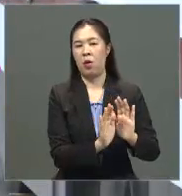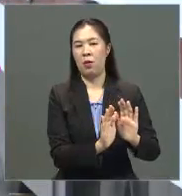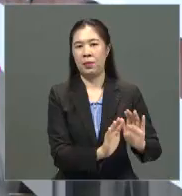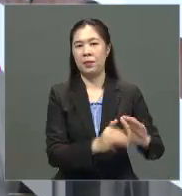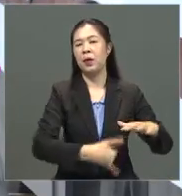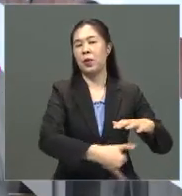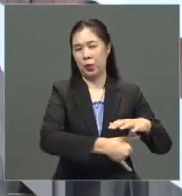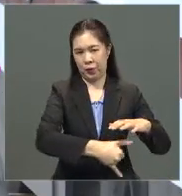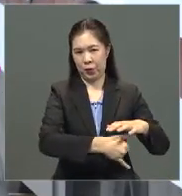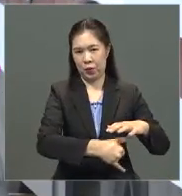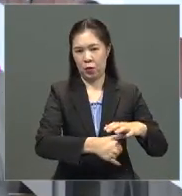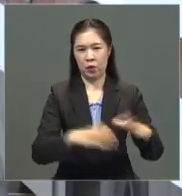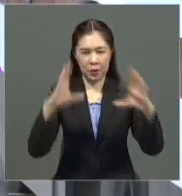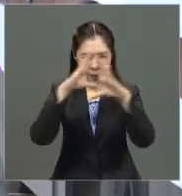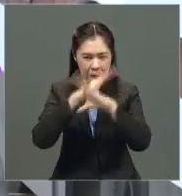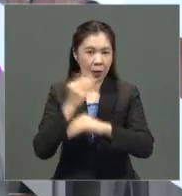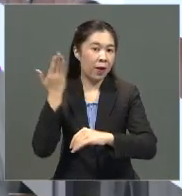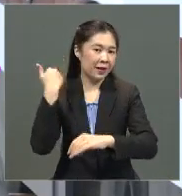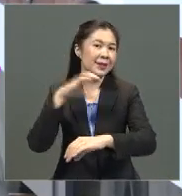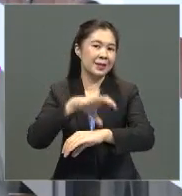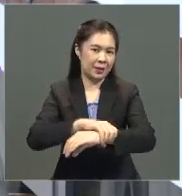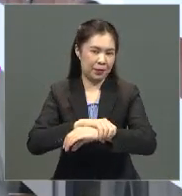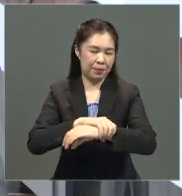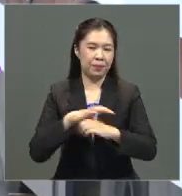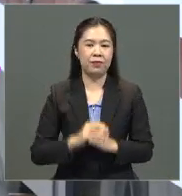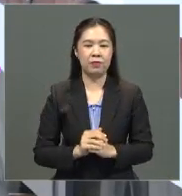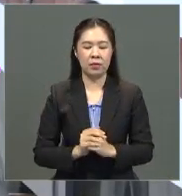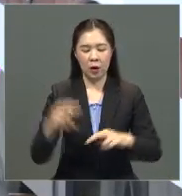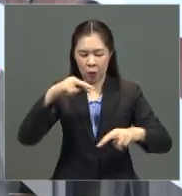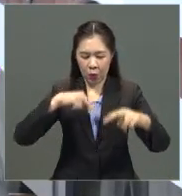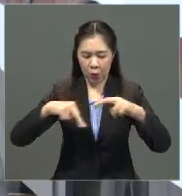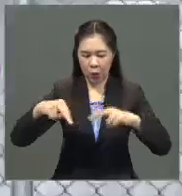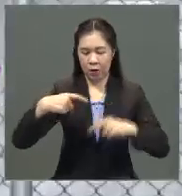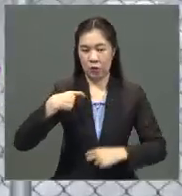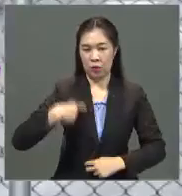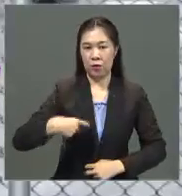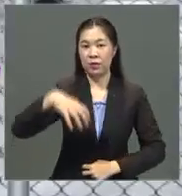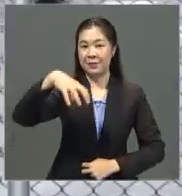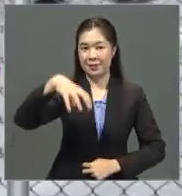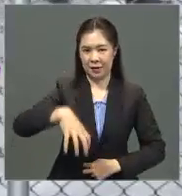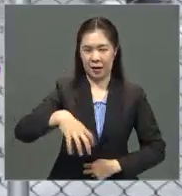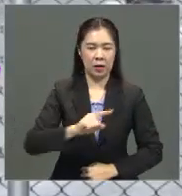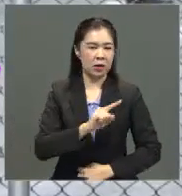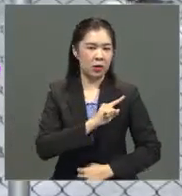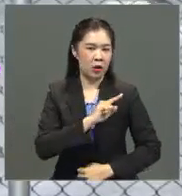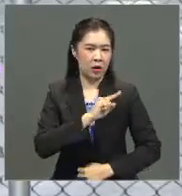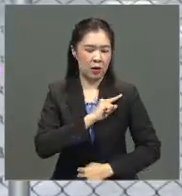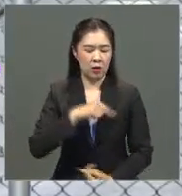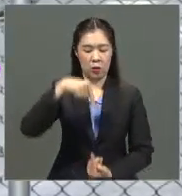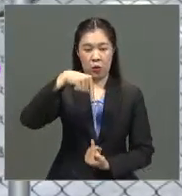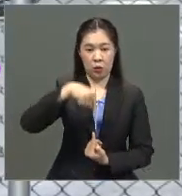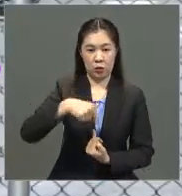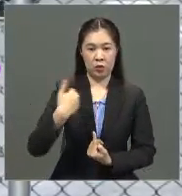หาชุมปลดแอกที่ถูกจับกุมเมื่อคืนนี้นะครับส่วนความดูแลความเรียบร้อยบริเวณพื้นที่ศาลอาญาเจ้าหน้าที่ก็ได้จัดจุดคัดกรอง